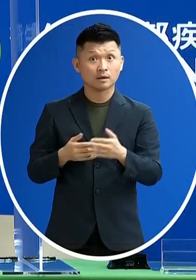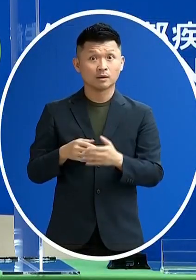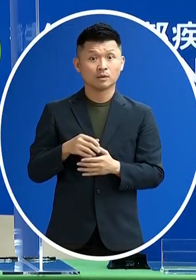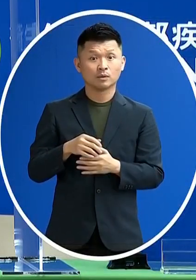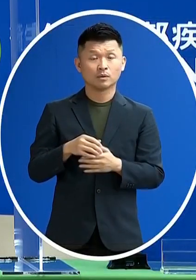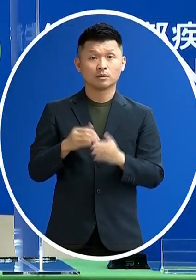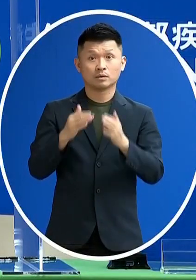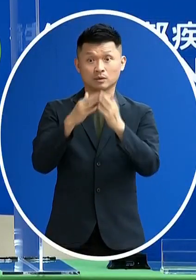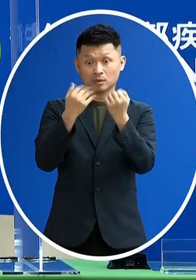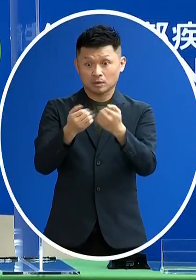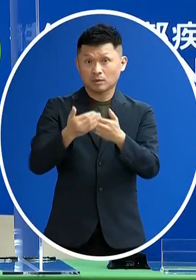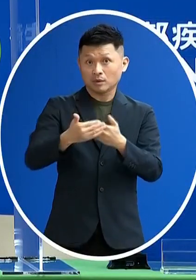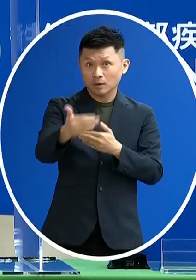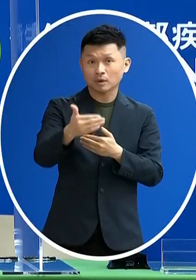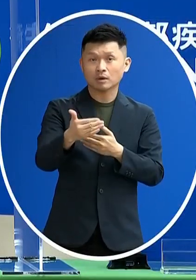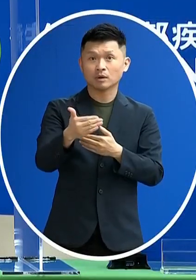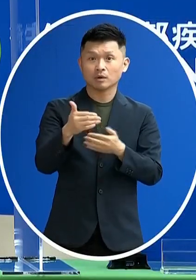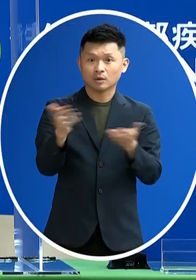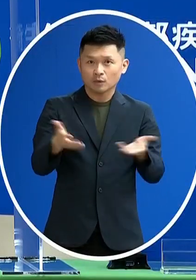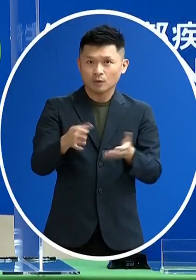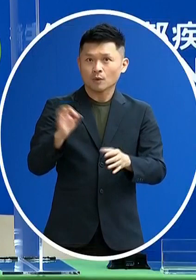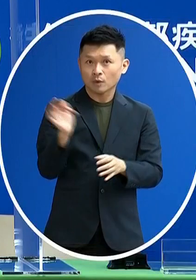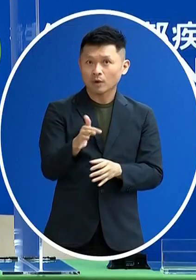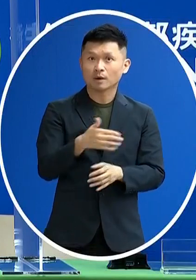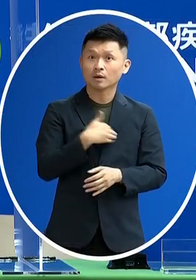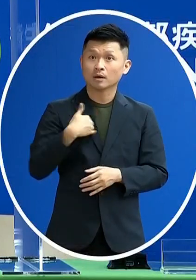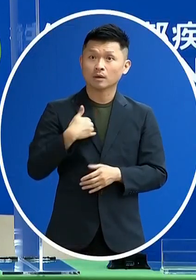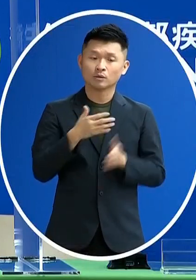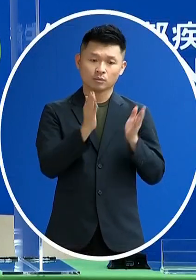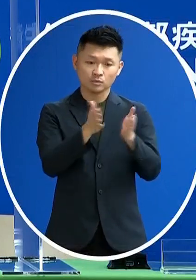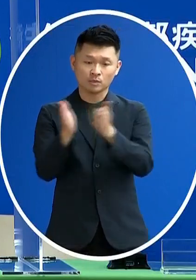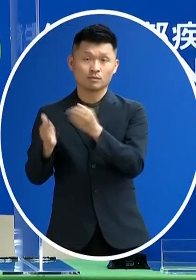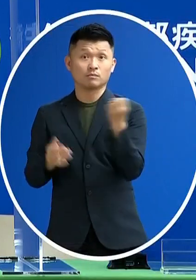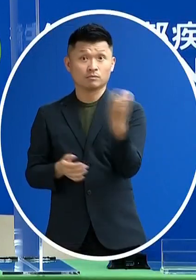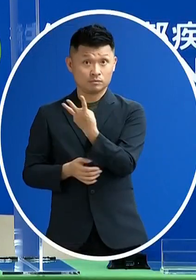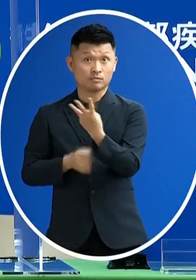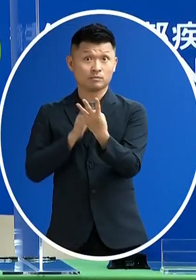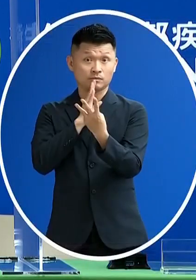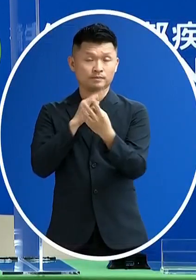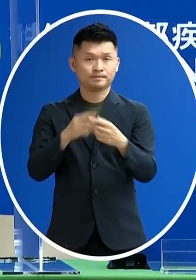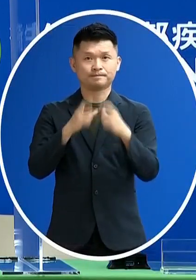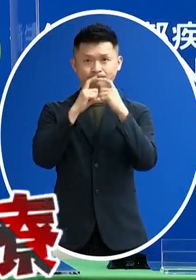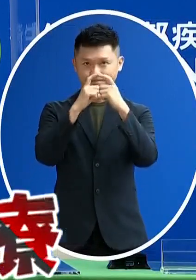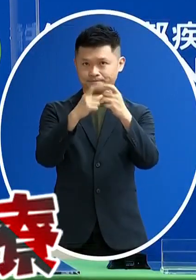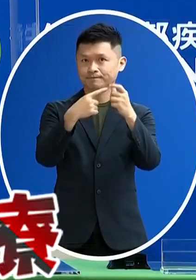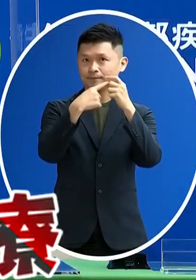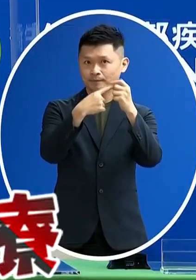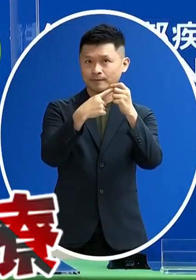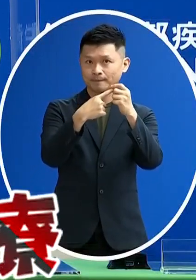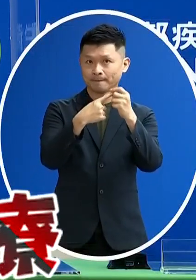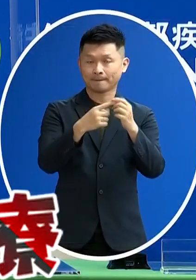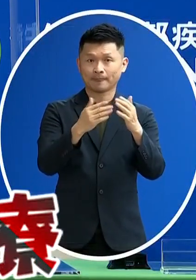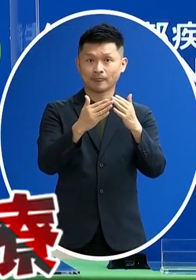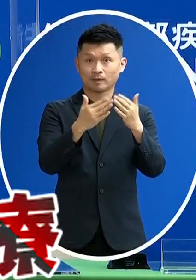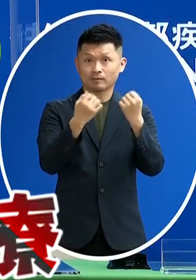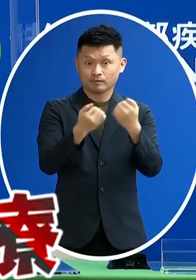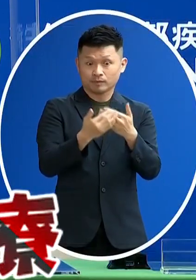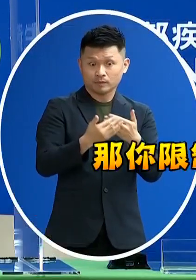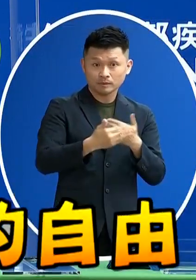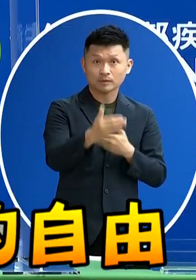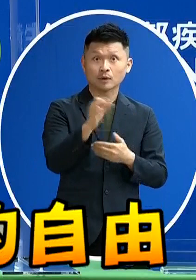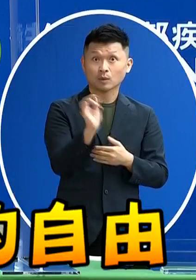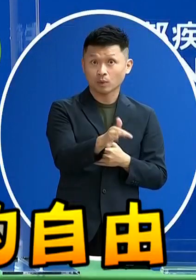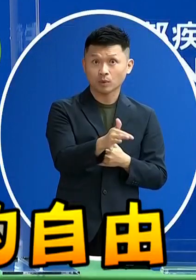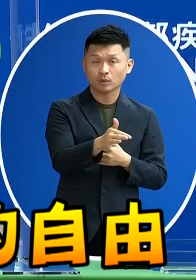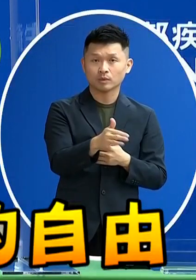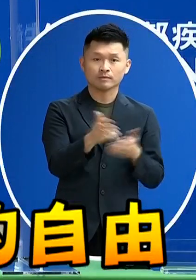疗。我大概就分作三个嘛，哈，来，第一个快速隔离治疗，那